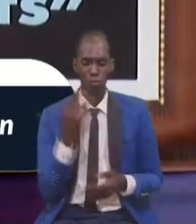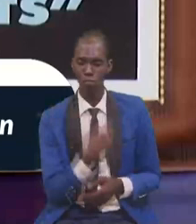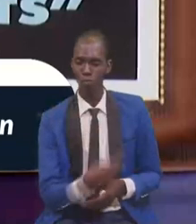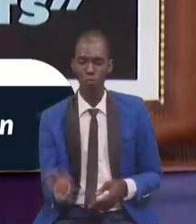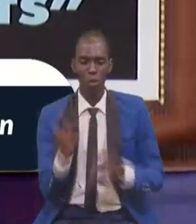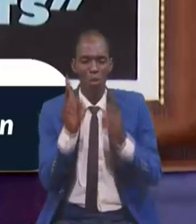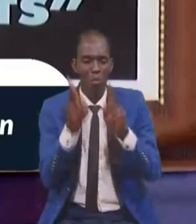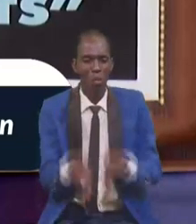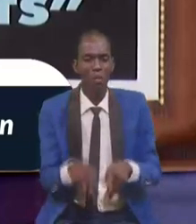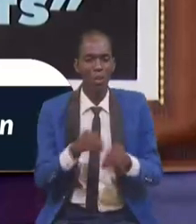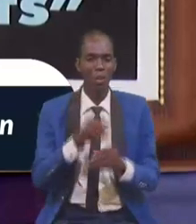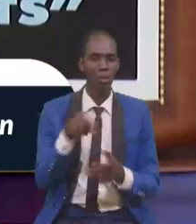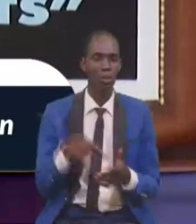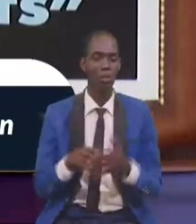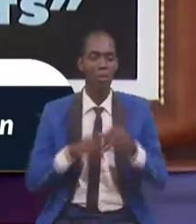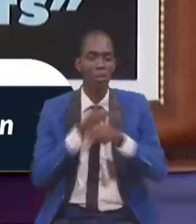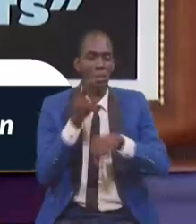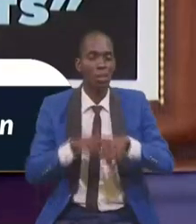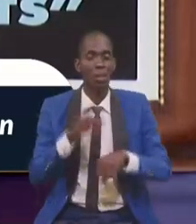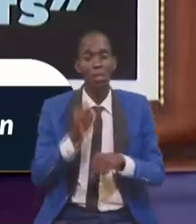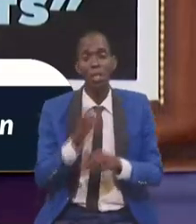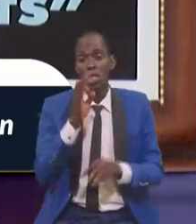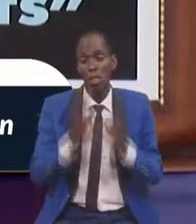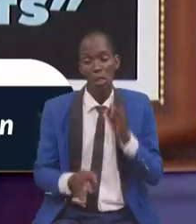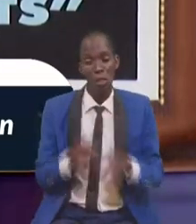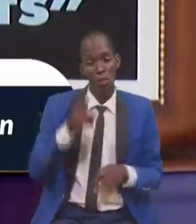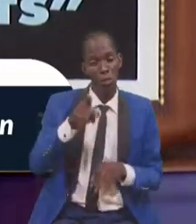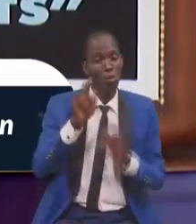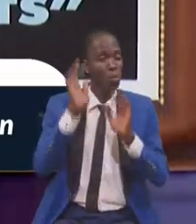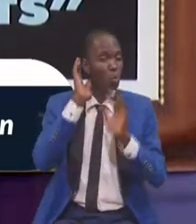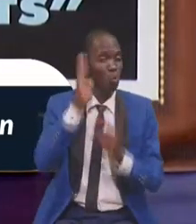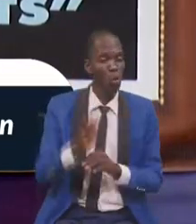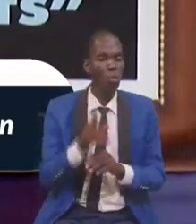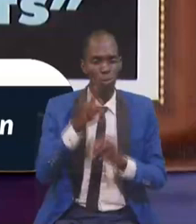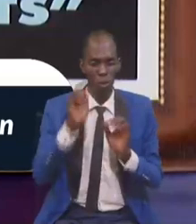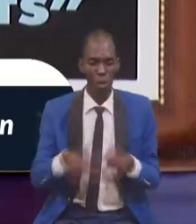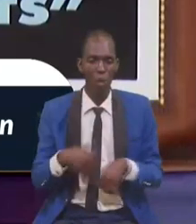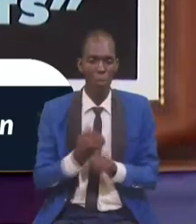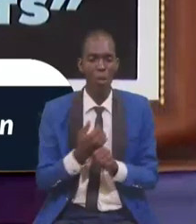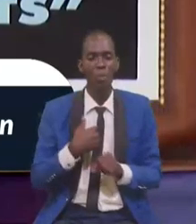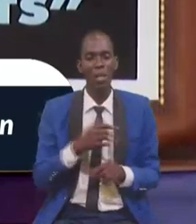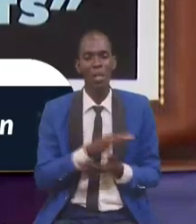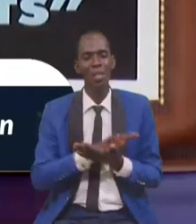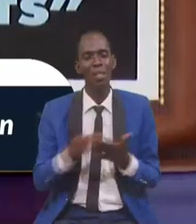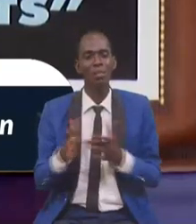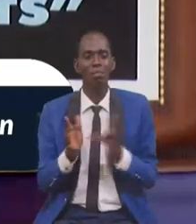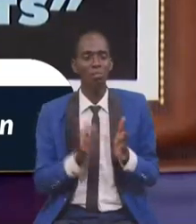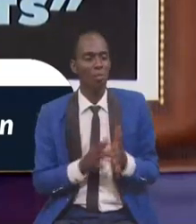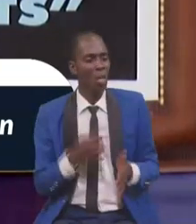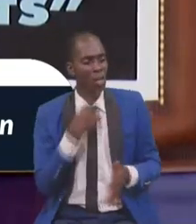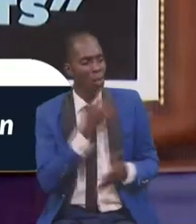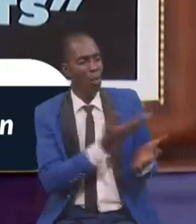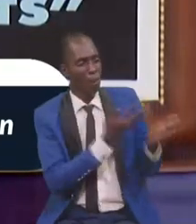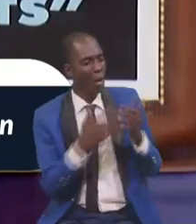Le lépreux est venu dire que je suis impur, que je suis la personne la plus malheureuse de cette nation. Si tu le veux, tu peux me